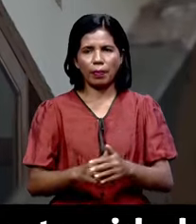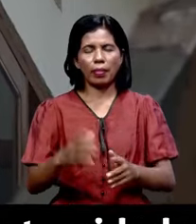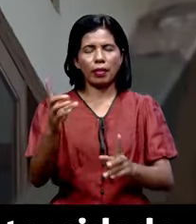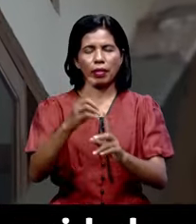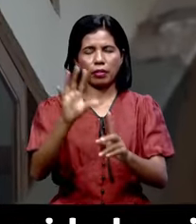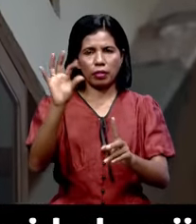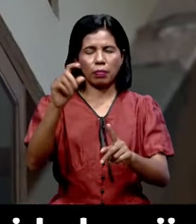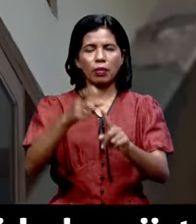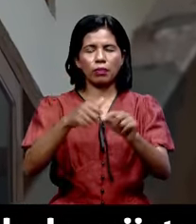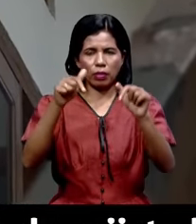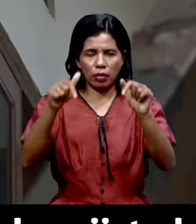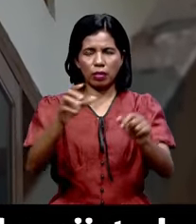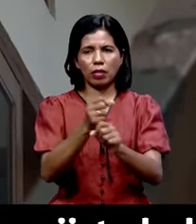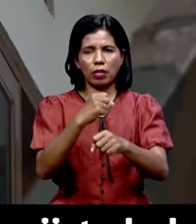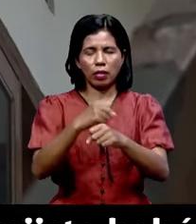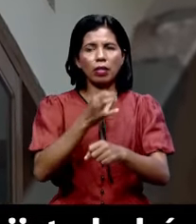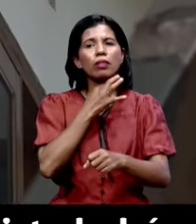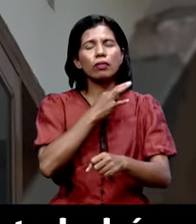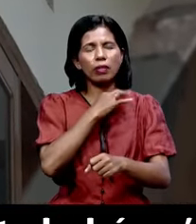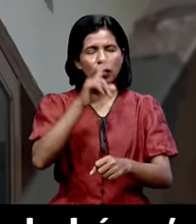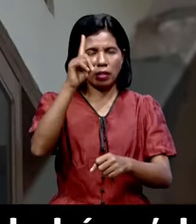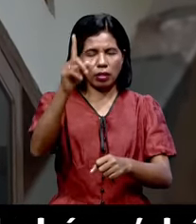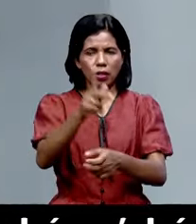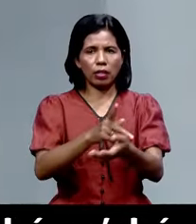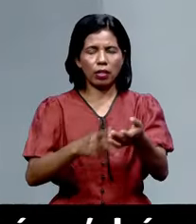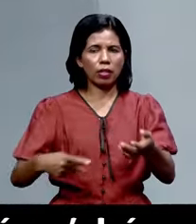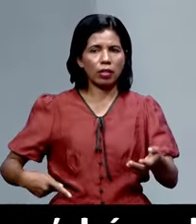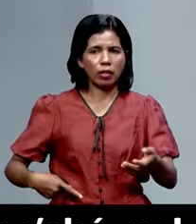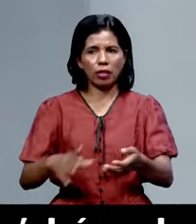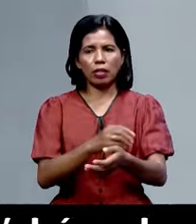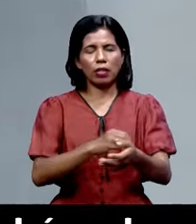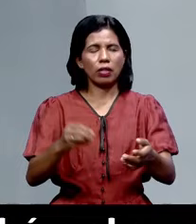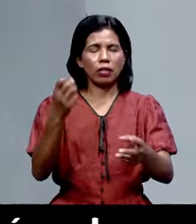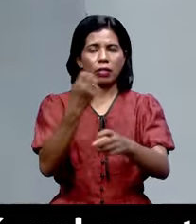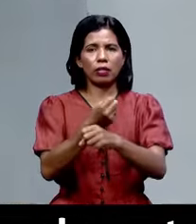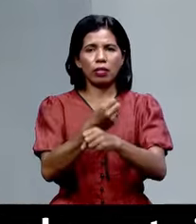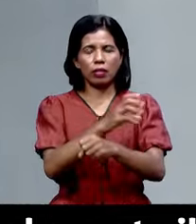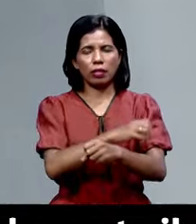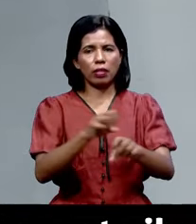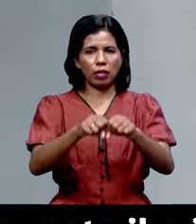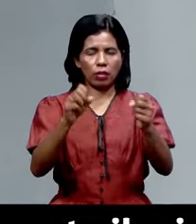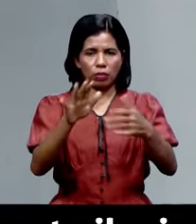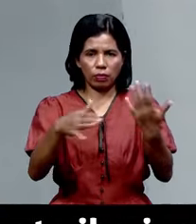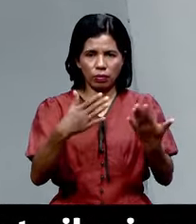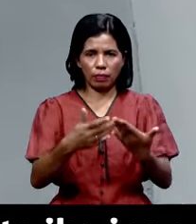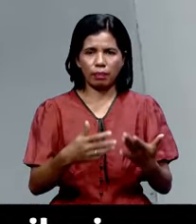Lorencia Fulané, nebe resulta fraterida retancanec e a canota no vidro zanela balurrajo. João Carlos Giemen.